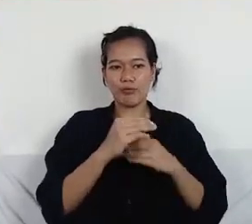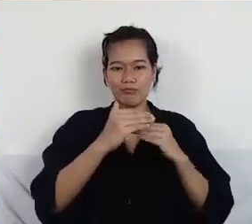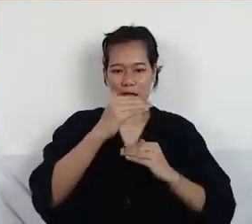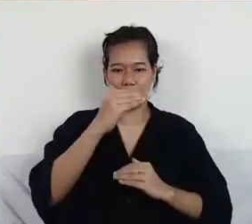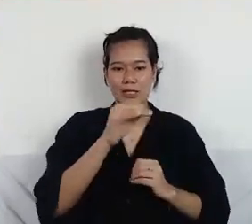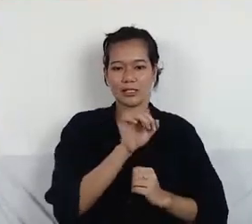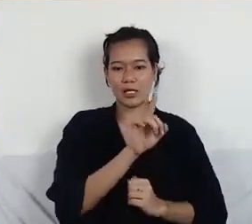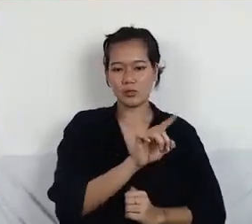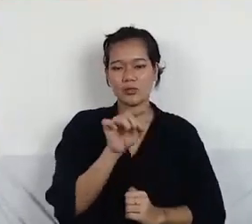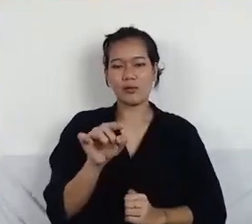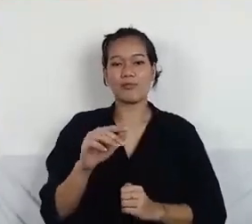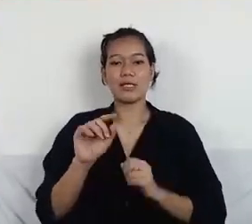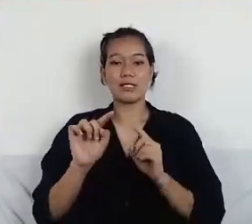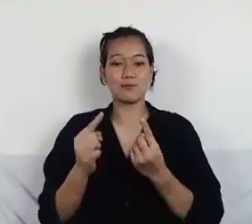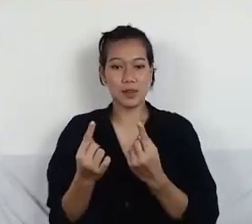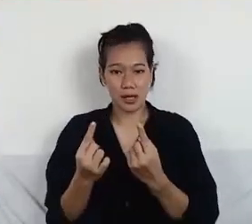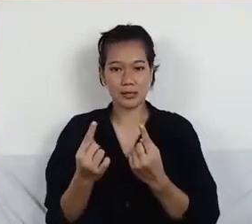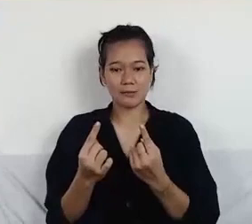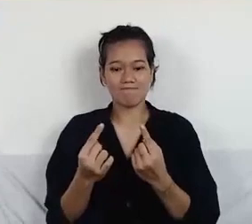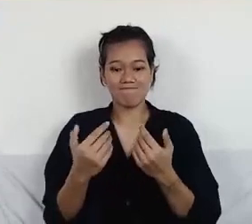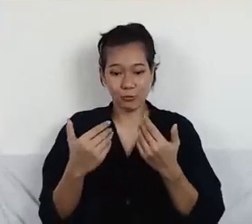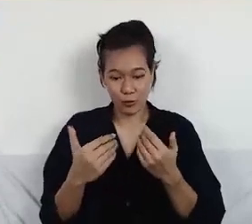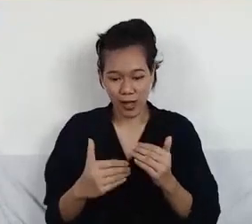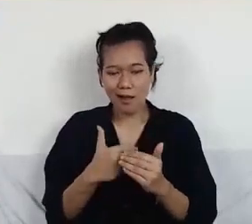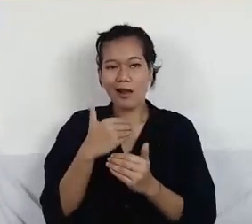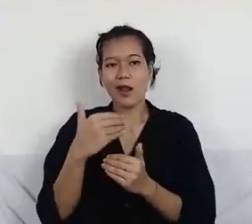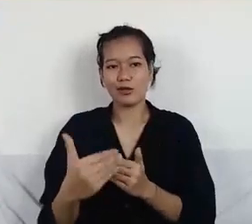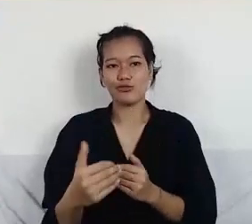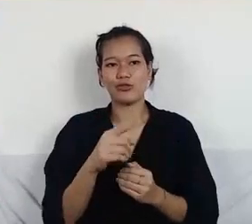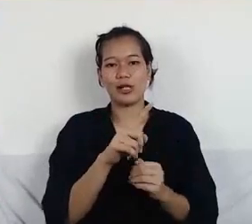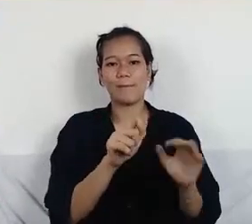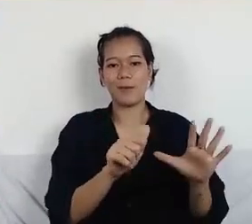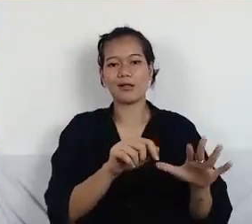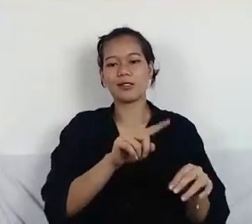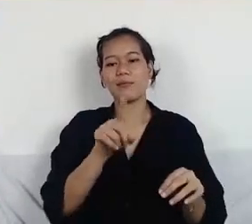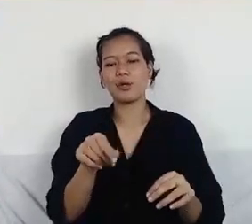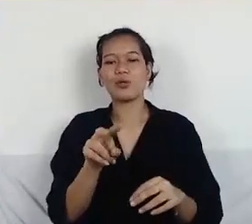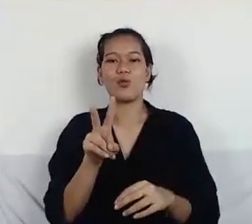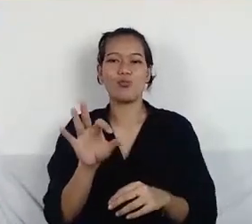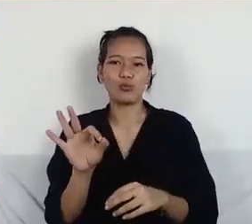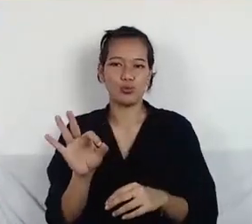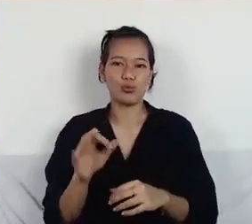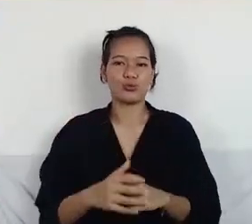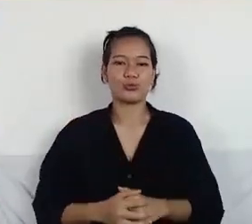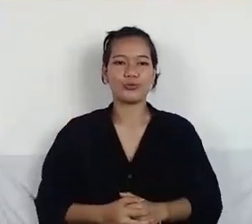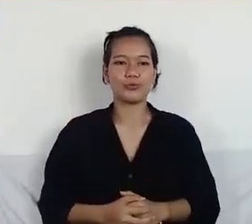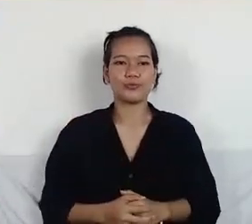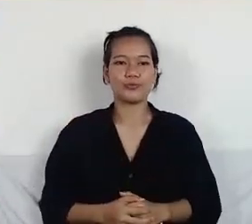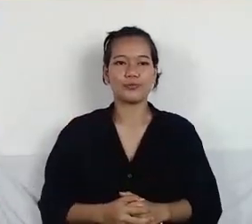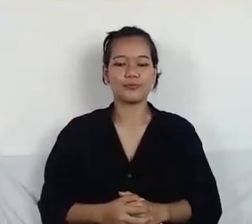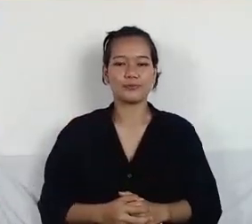1-11, kemudian dilanjutkan ayat 16-20.